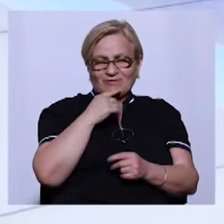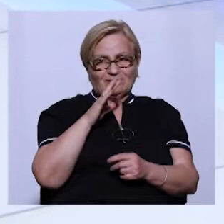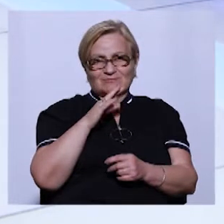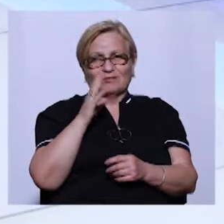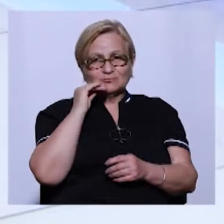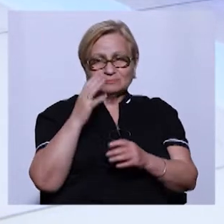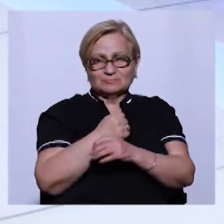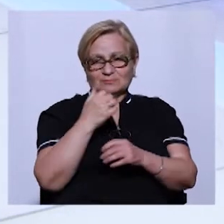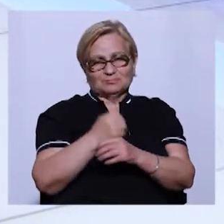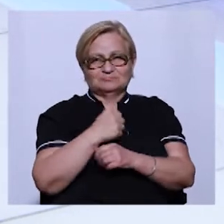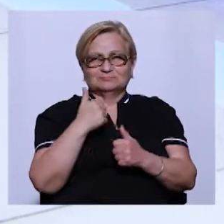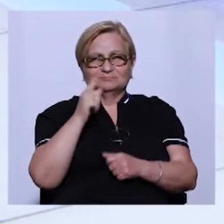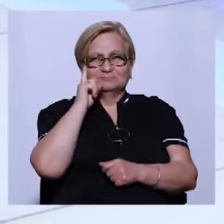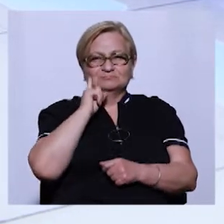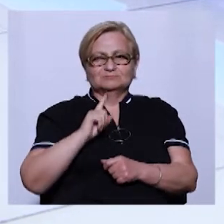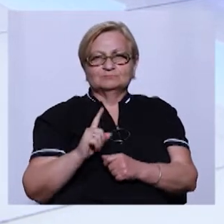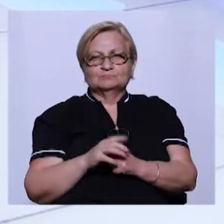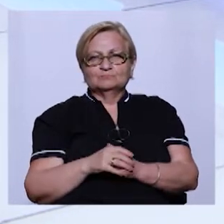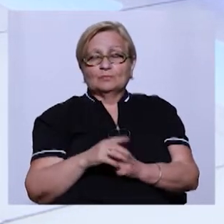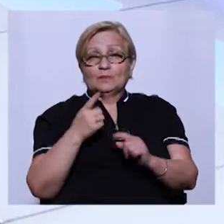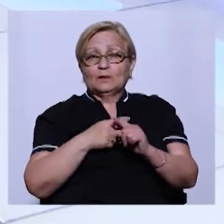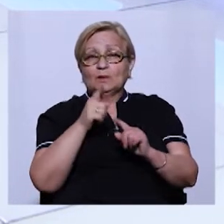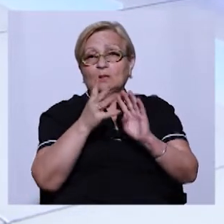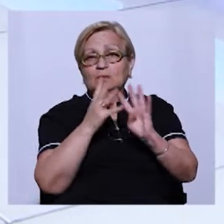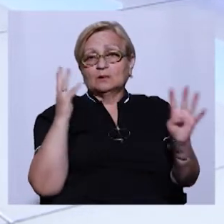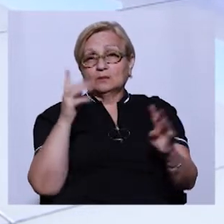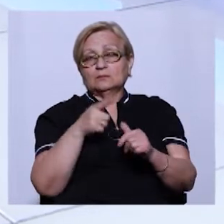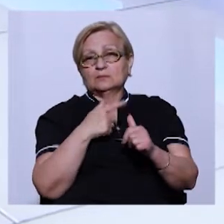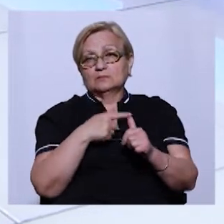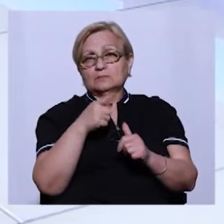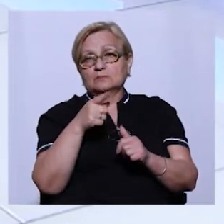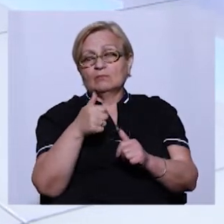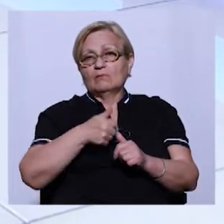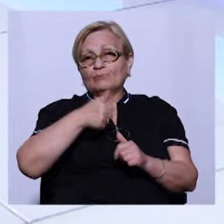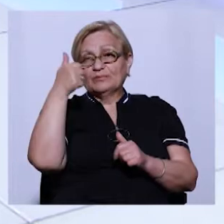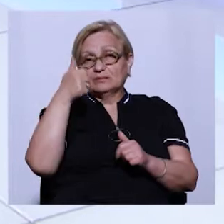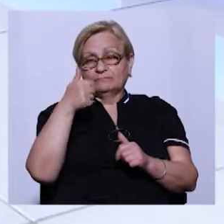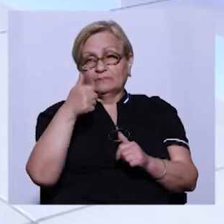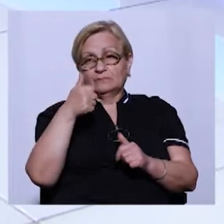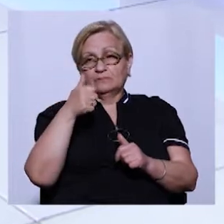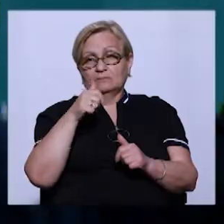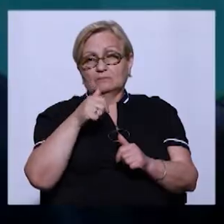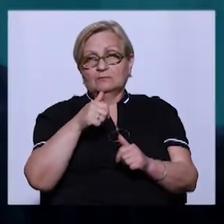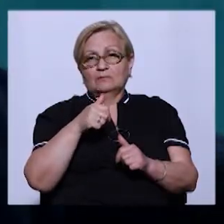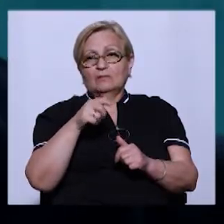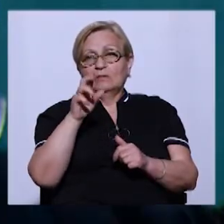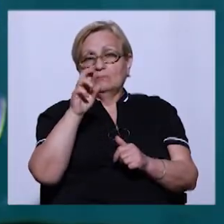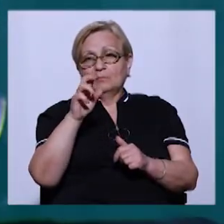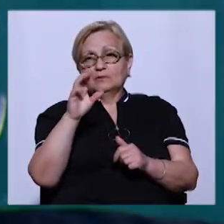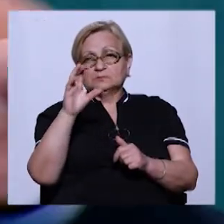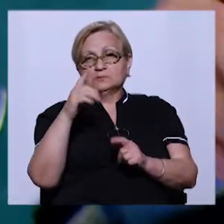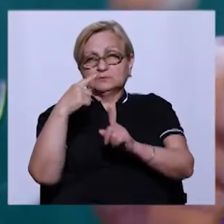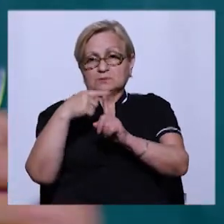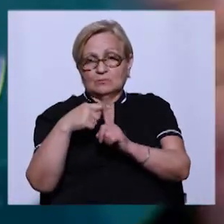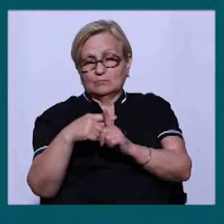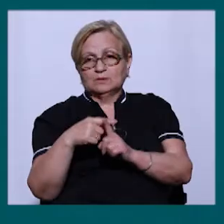განრიგებადობის კანონზე, რატო ვლაპარაკობ ამდე, ძალიან ბევრი დამჭირდება. პირველი რას ჩვეულებრივი ვიცით რა კეთება, ბეს უნდა დავუმატოთ, ცე როგორც